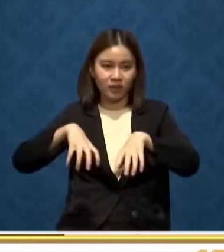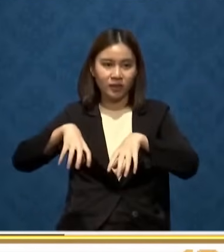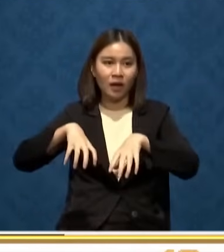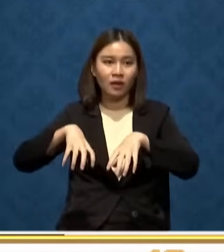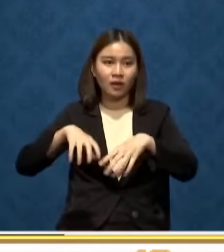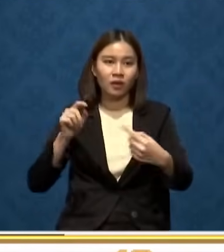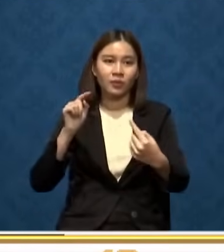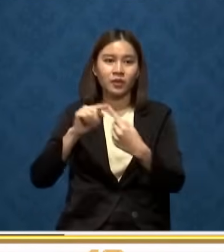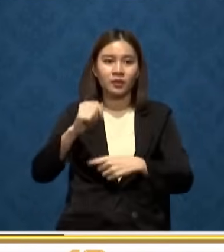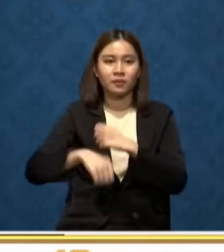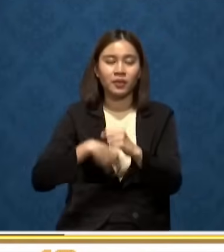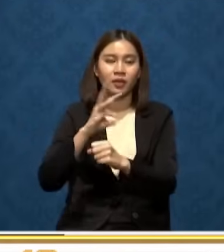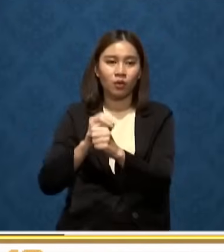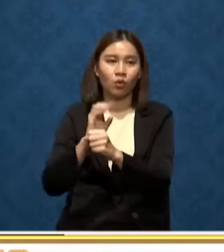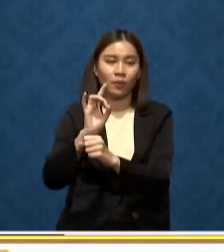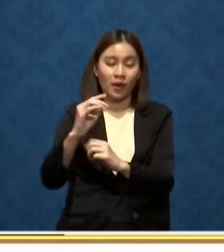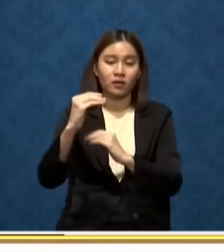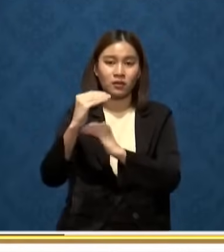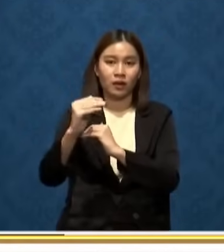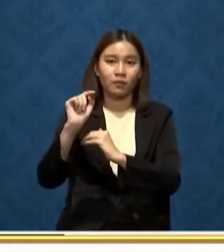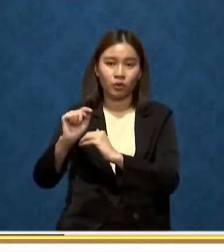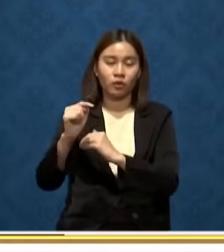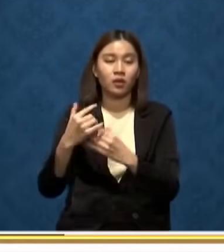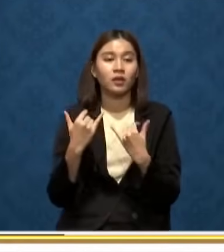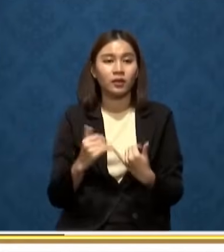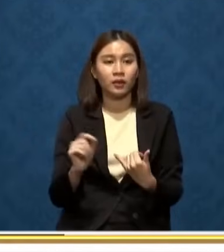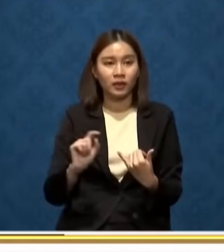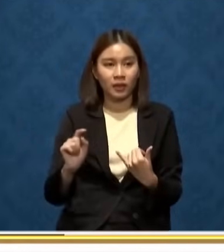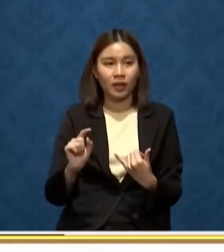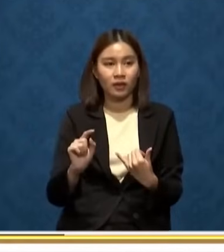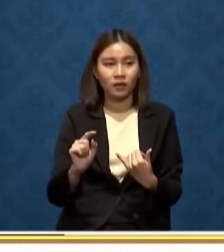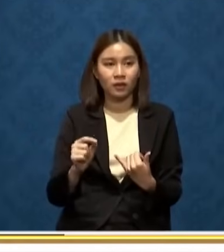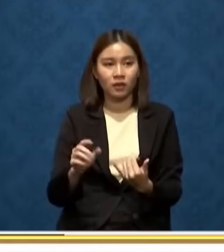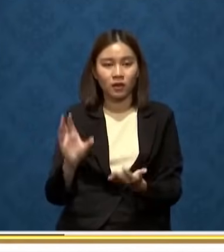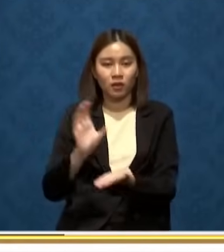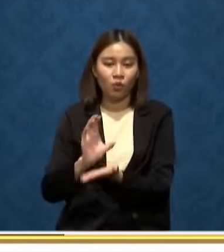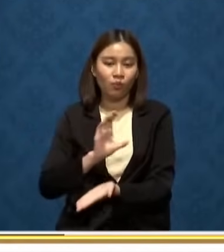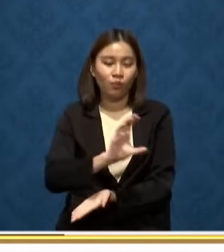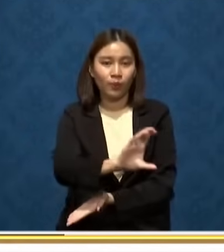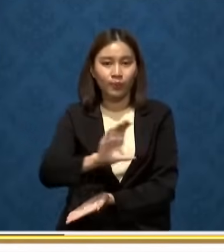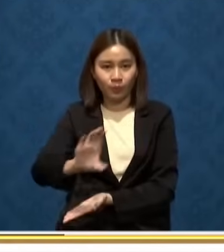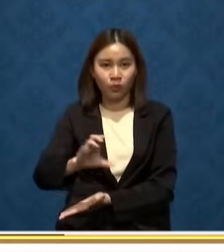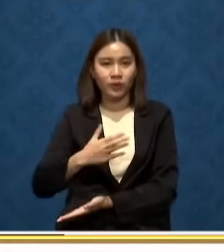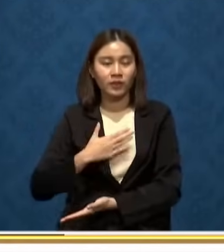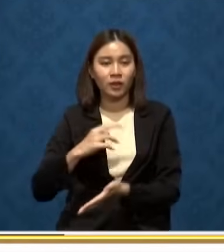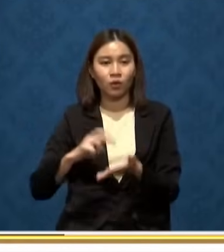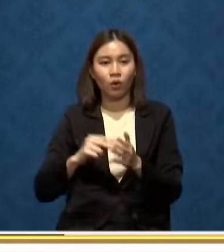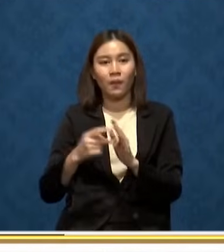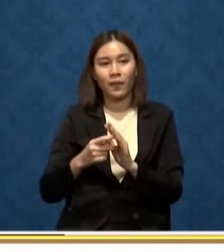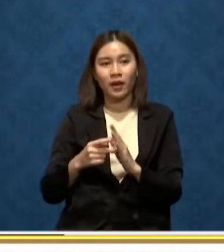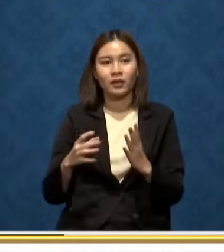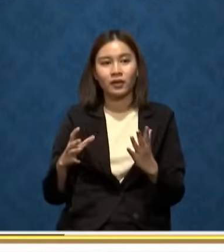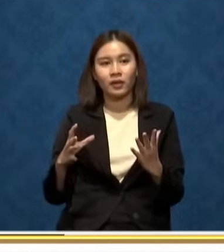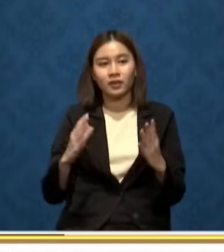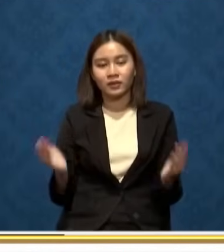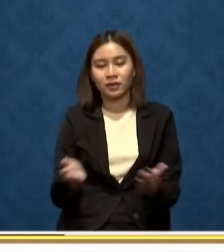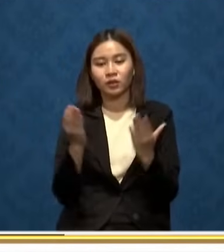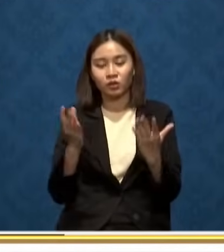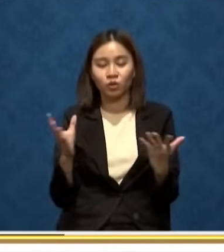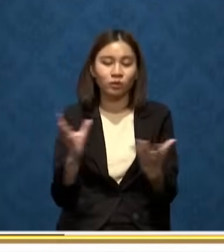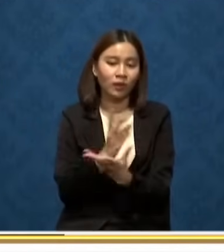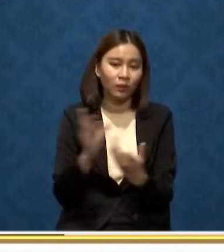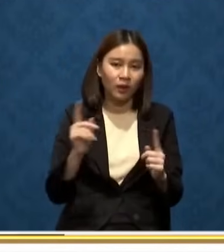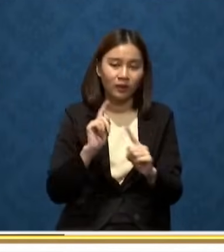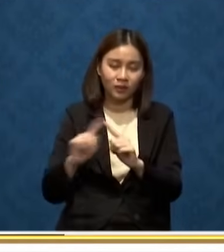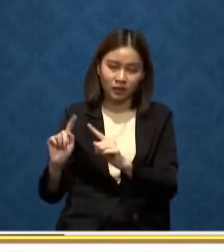ไปถึงปี68เท่านั้นดังนั้นขณะนี้สิ่งที่เราลงทุนกับสิ่งที่เรียนเรียกว่าเป็นซอฟต์พาวเวอร์ทั้งหลายหรือทรัพย์สินทางปัญญ